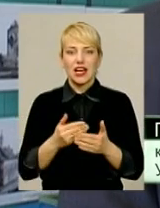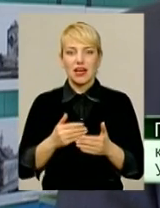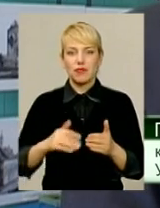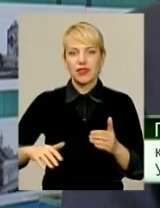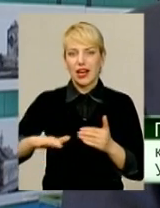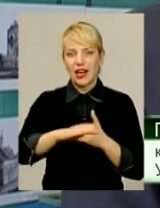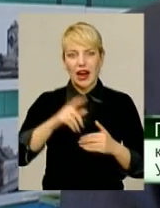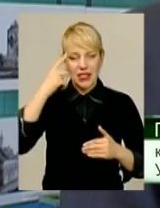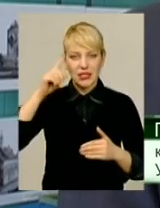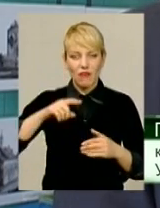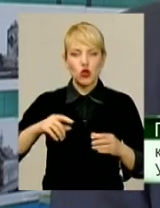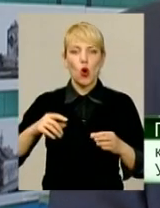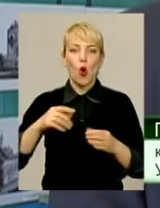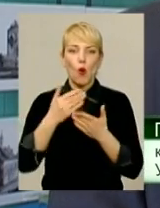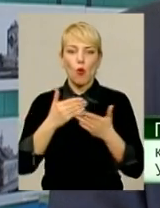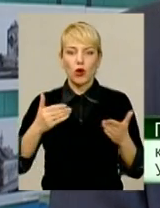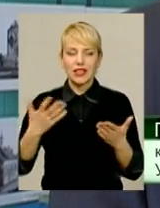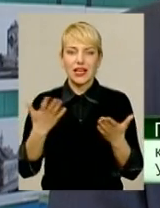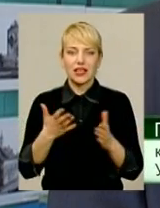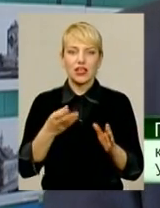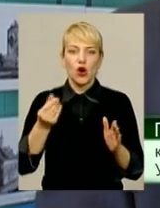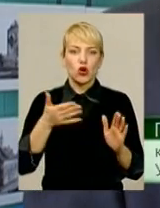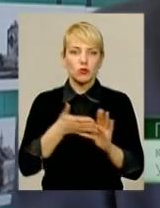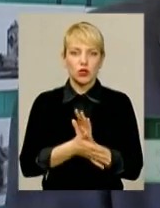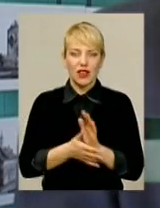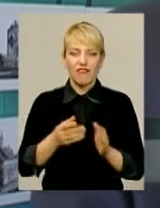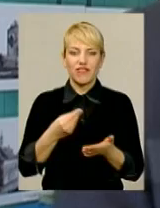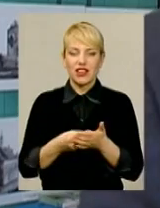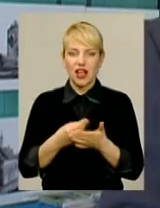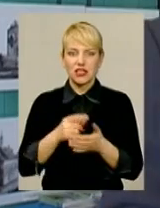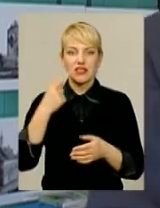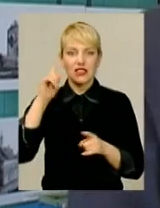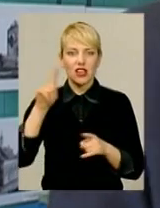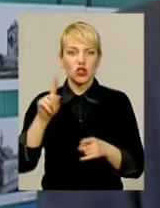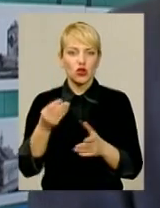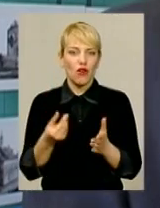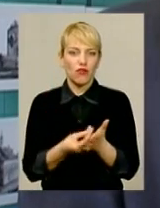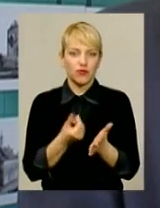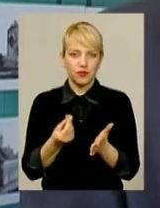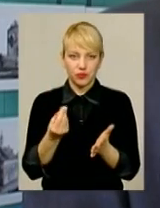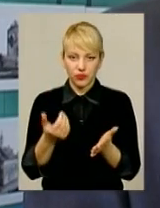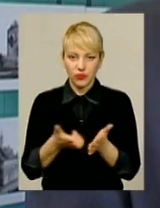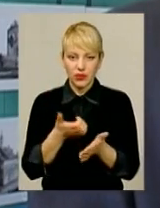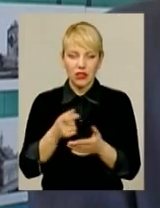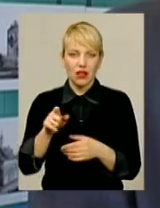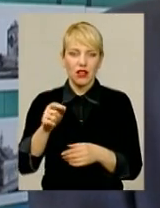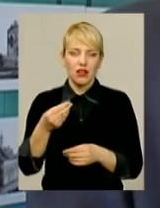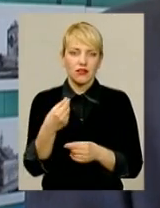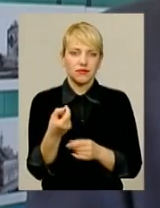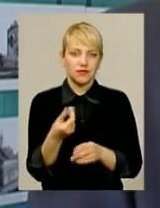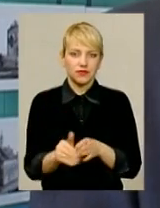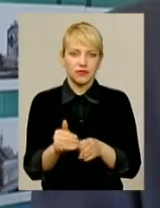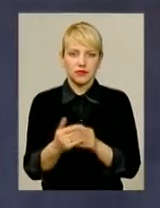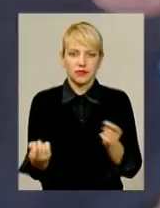розпоряджався фінансами. А оскільки фінансів, як знаєте, завжди буває мало, то сюди капали що-небудь і не